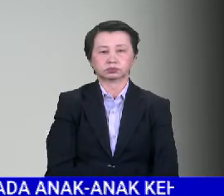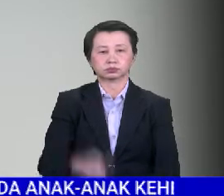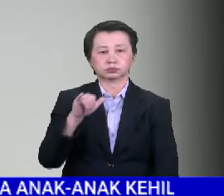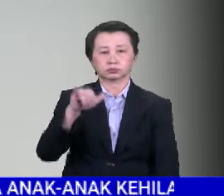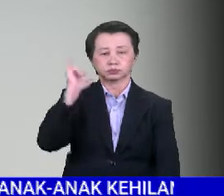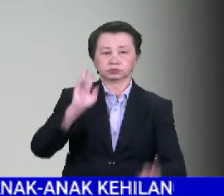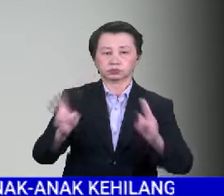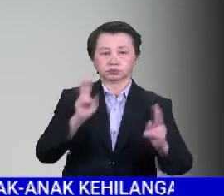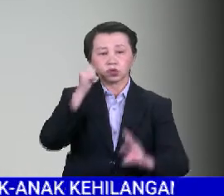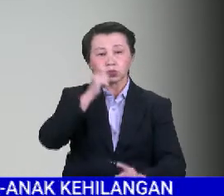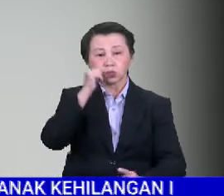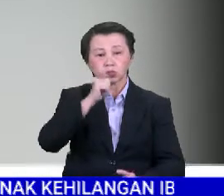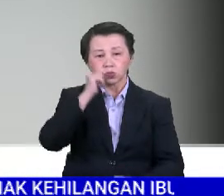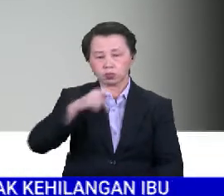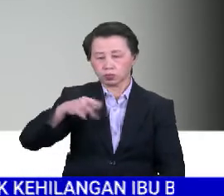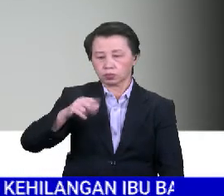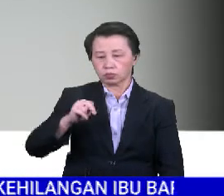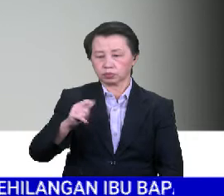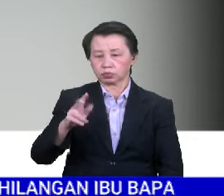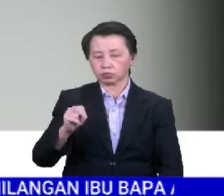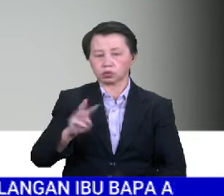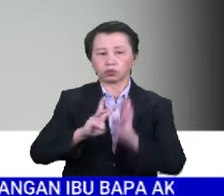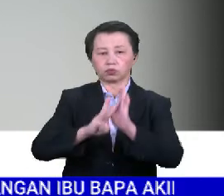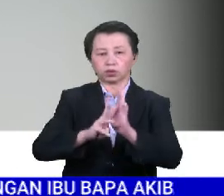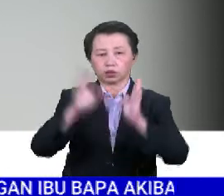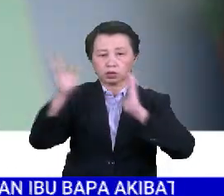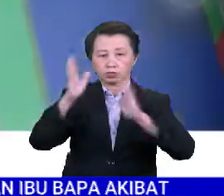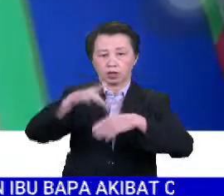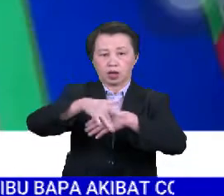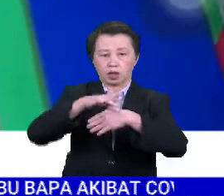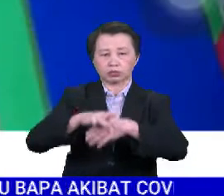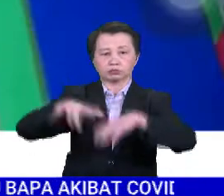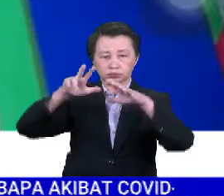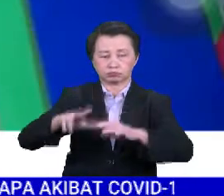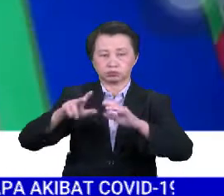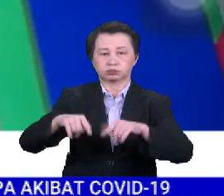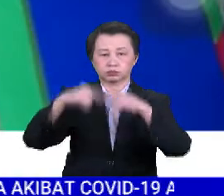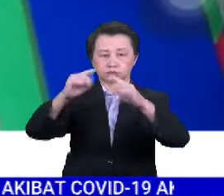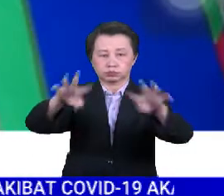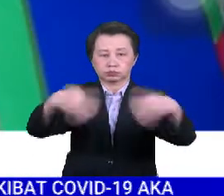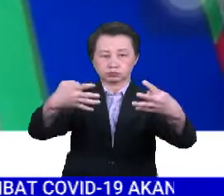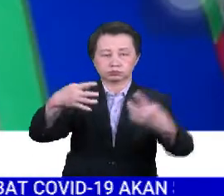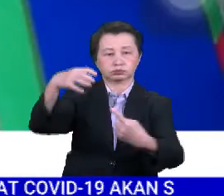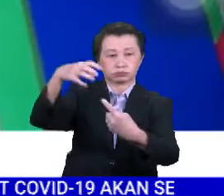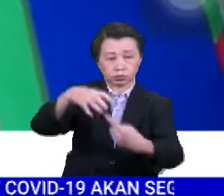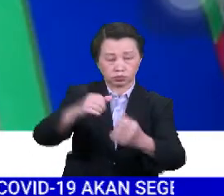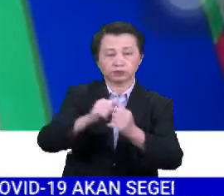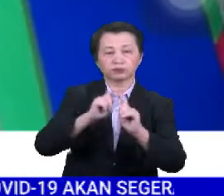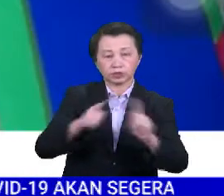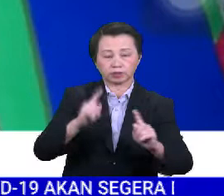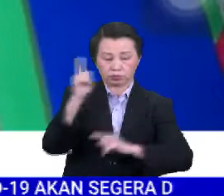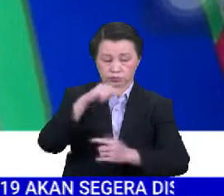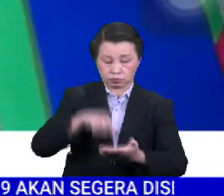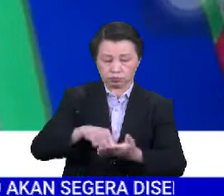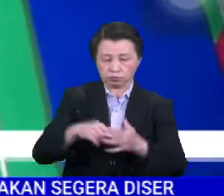Semalam Bergu Wanita Negara Pelitan M. Tinah menjadi wakil Malaysia paling awal mengesahkan slot ke skor akhir kejohanan. Bagaimanapun, hari